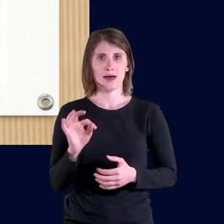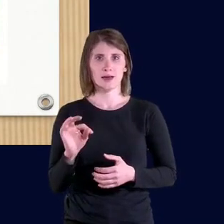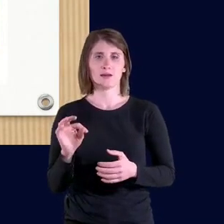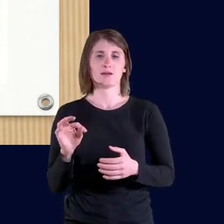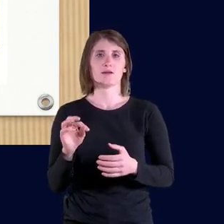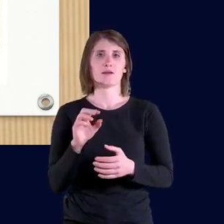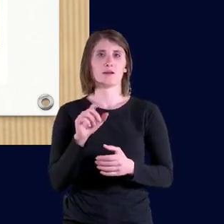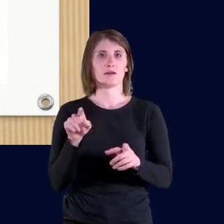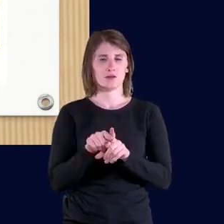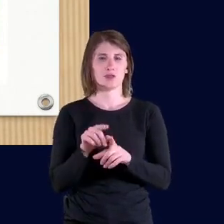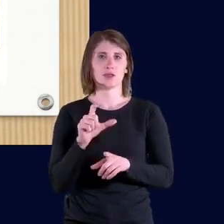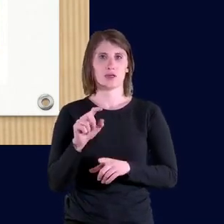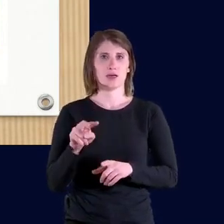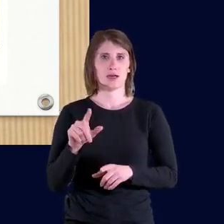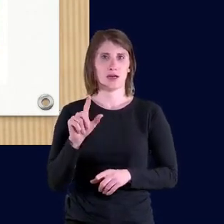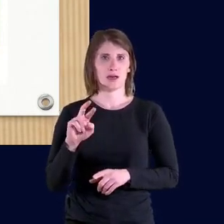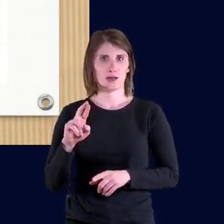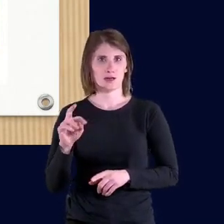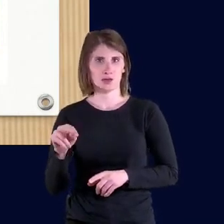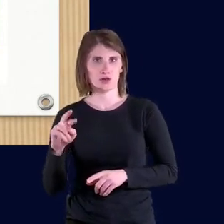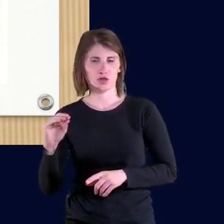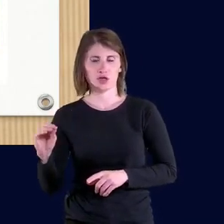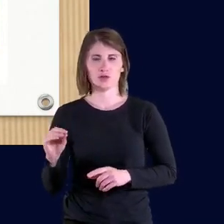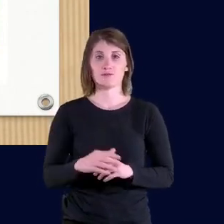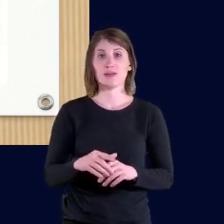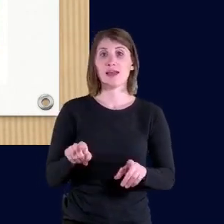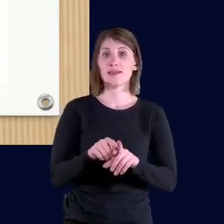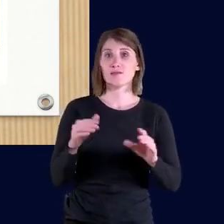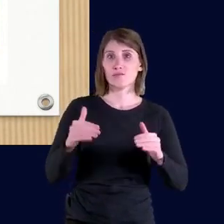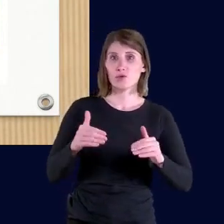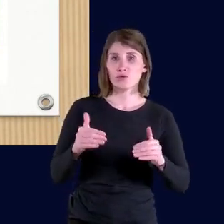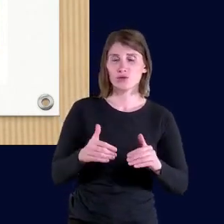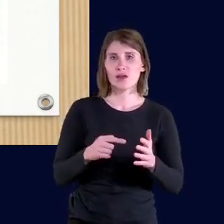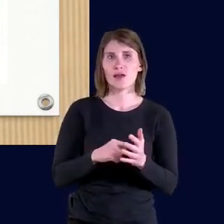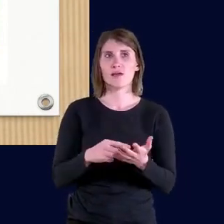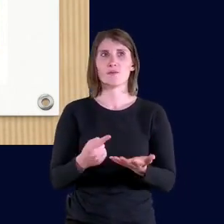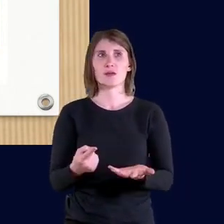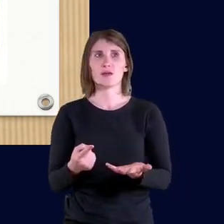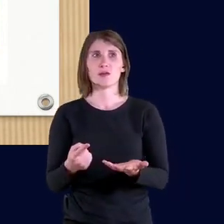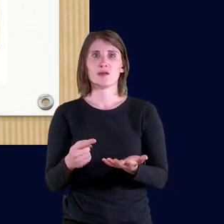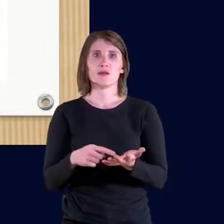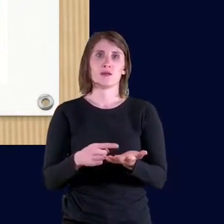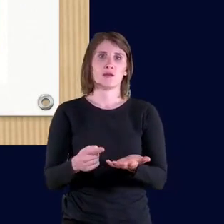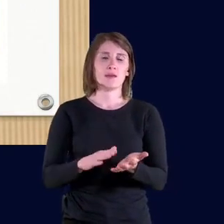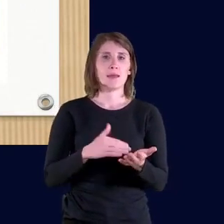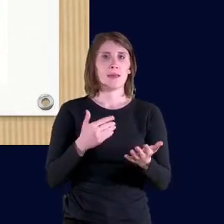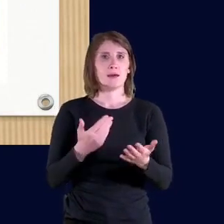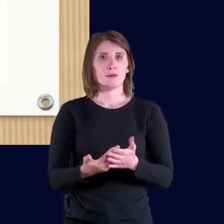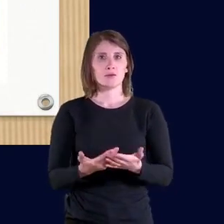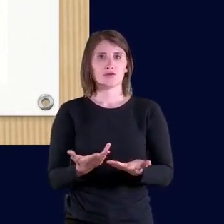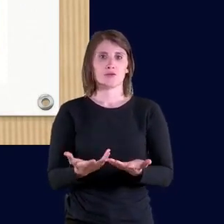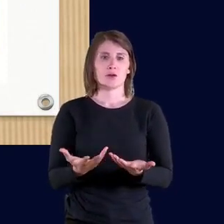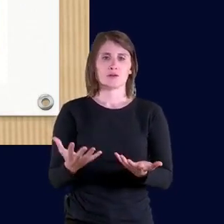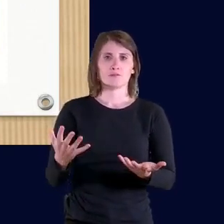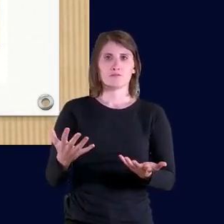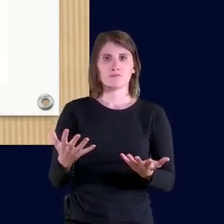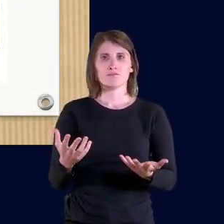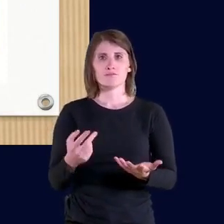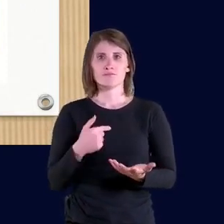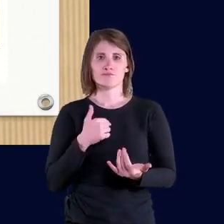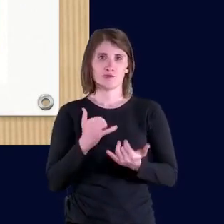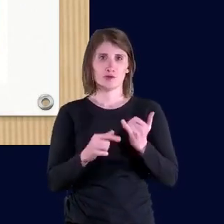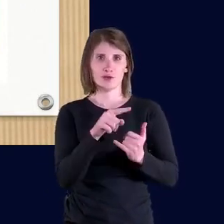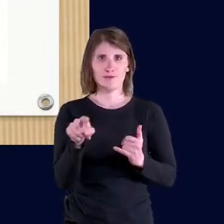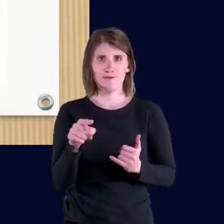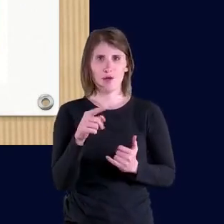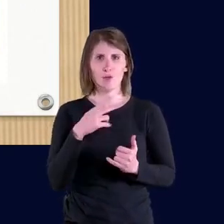Culture nie możemy tutaj również wykorzystać jeżeli państwo na przykład nie wiem są wzrokowcami tak jak